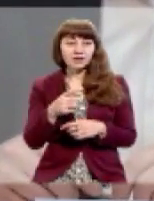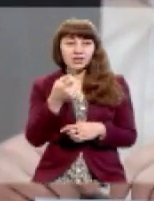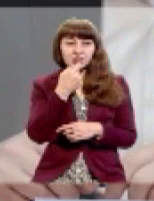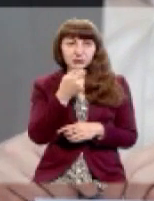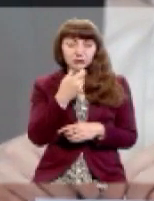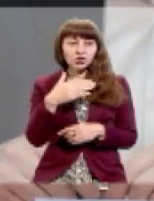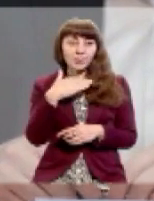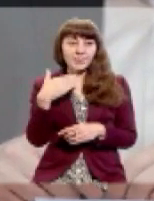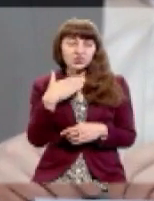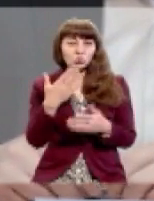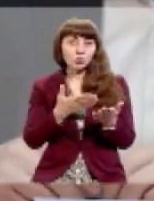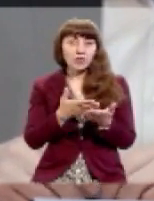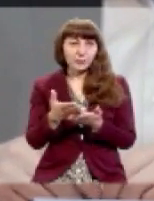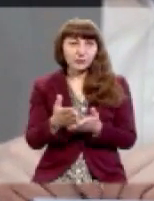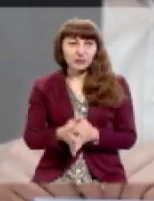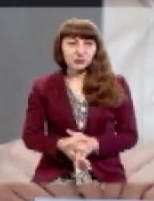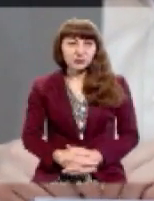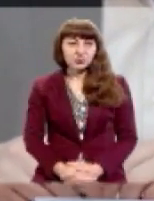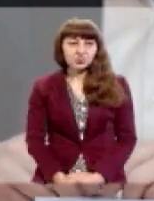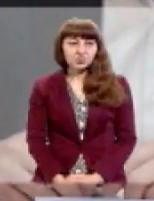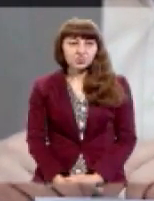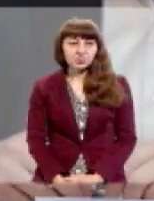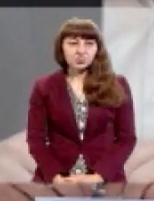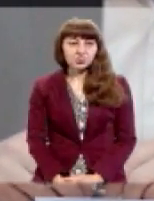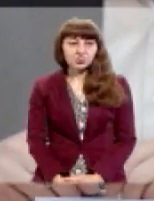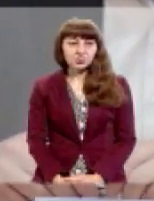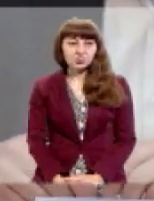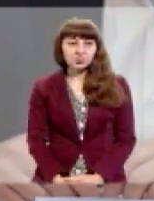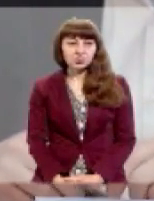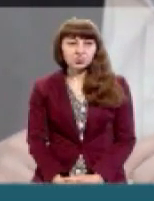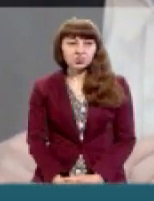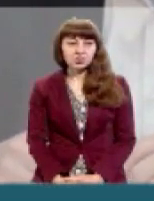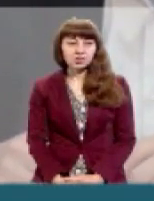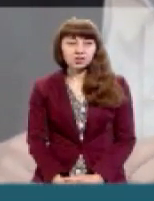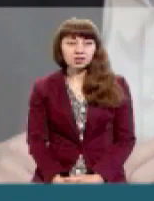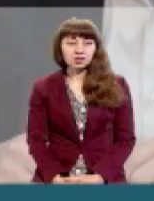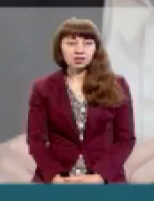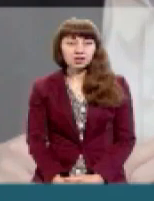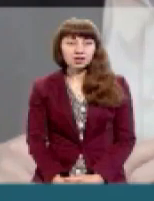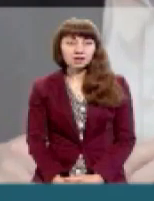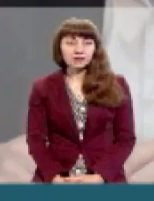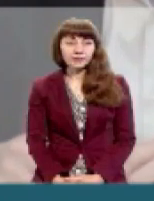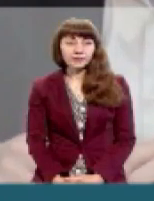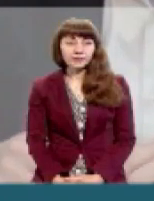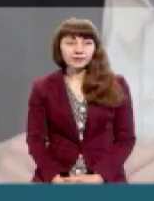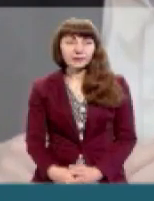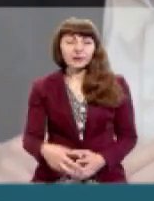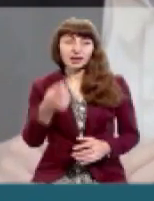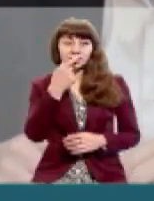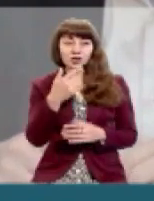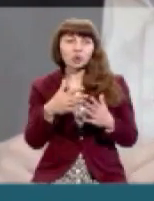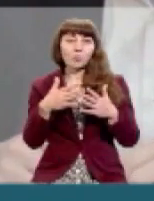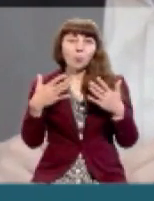мясо яичное направление мясо яичное будет больше процентов